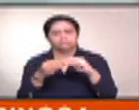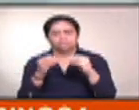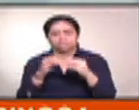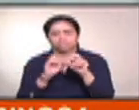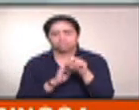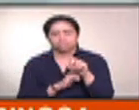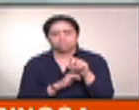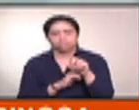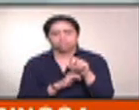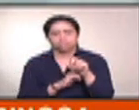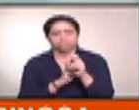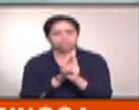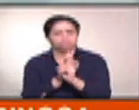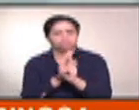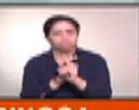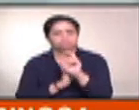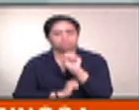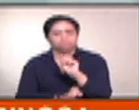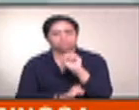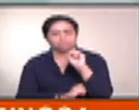ng coaster na yan ay